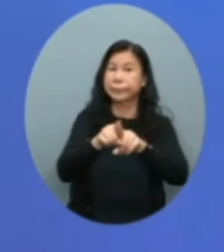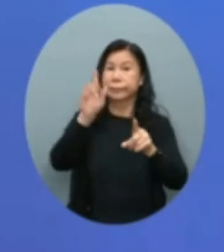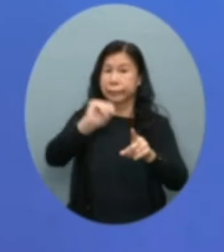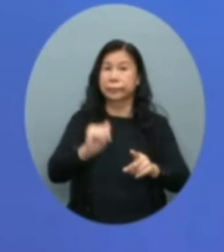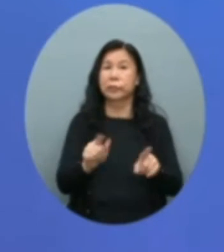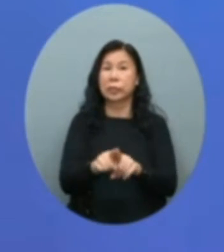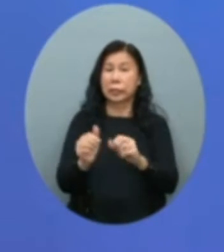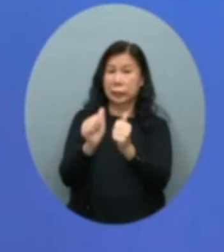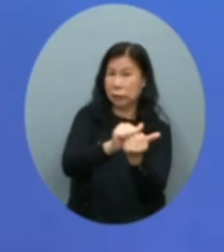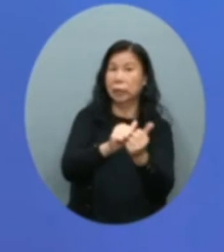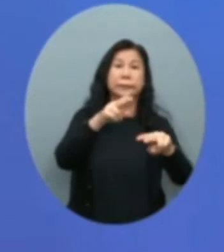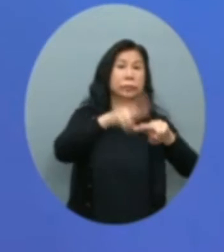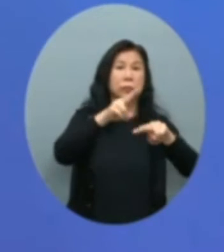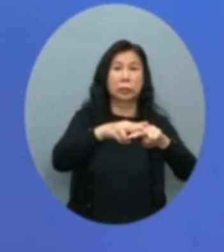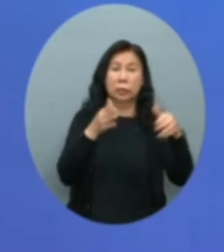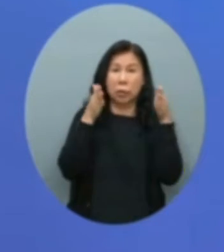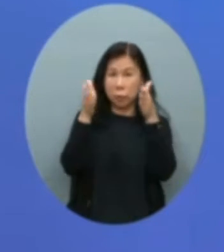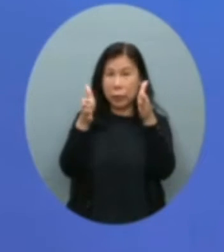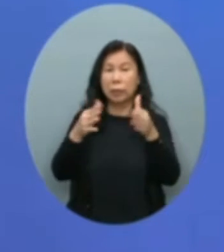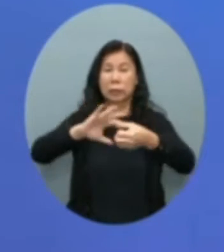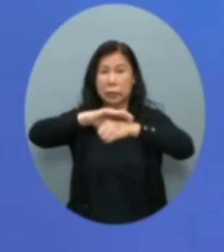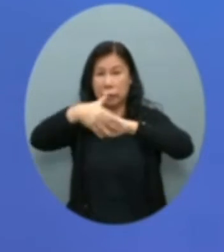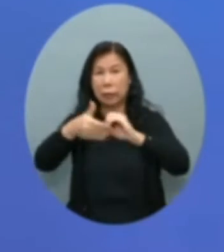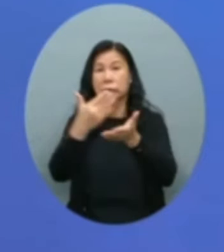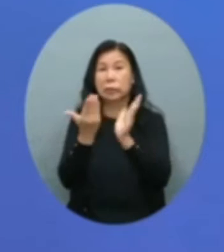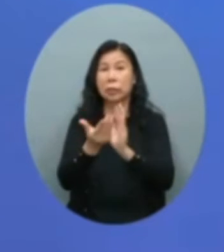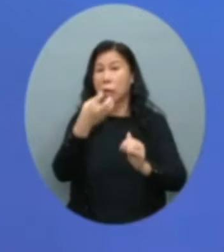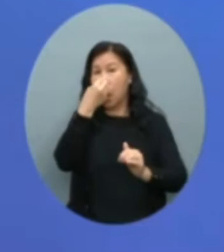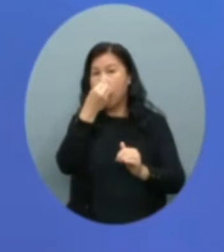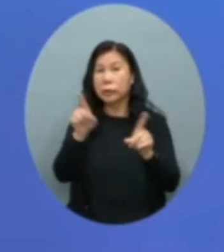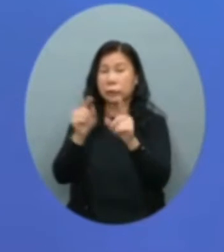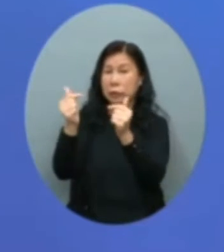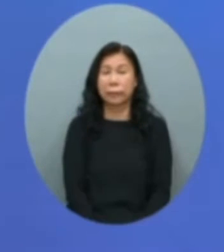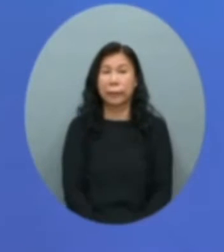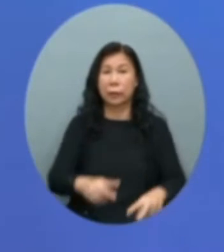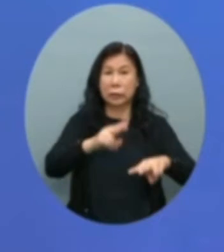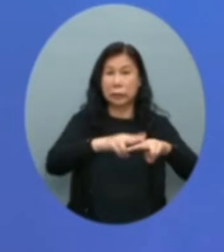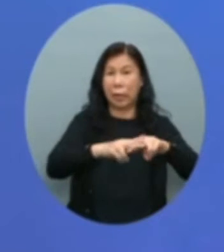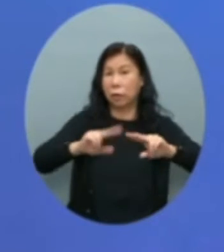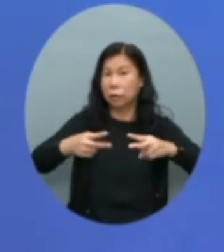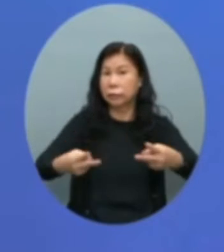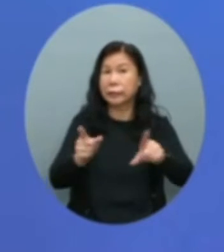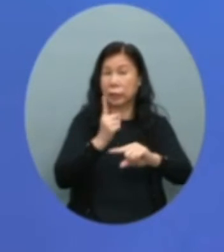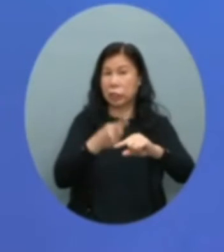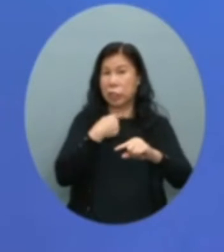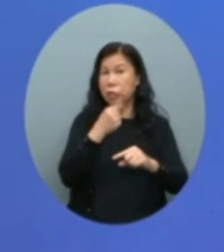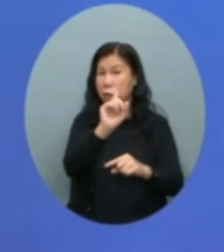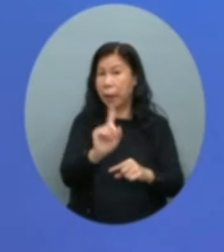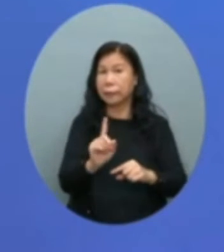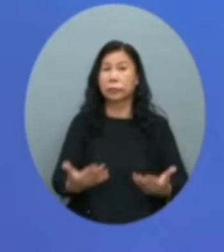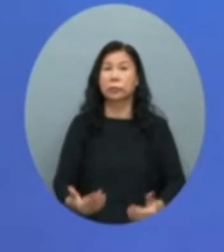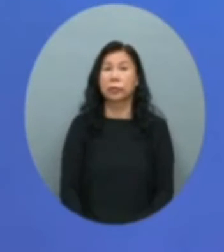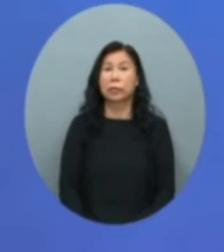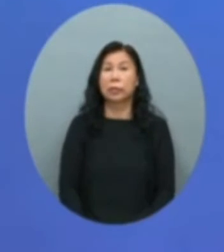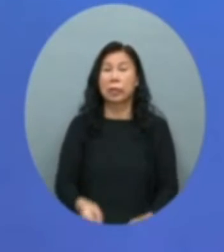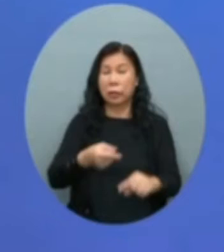国面向世界是香港继续成功的基因，要通过中央在十四五规划